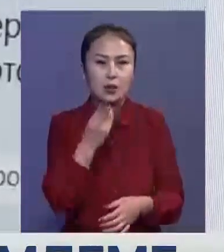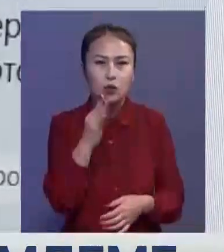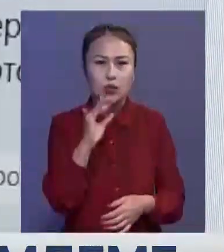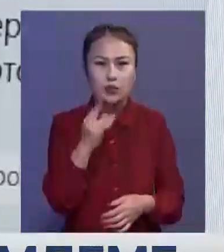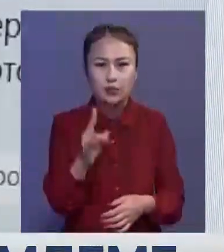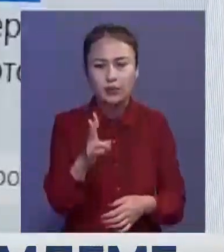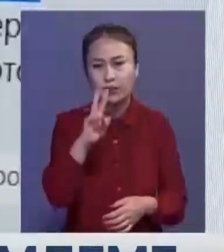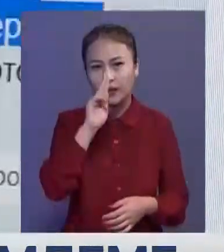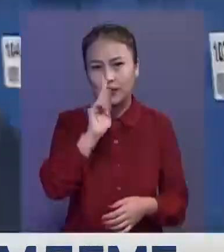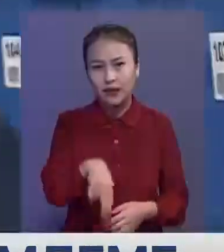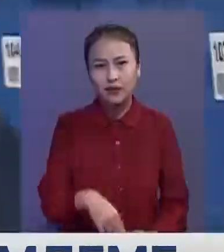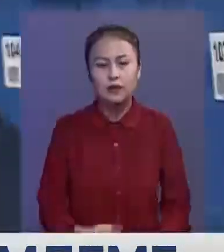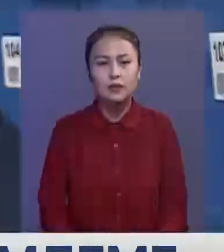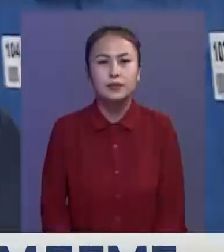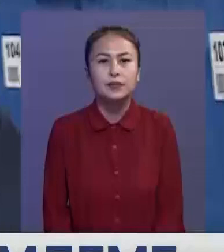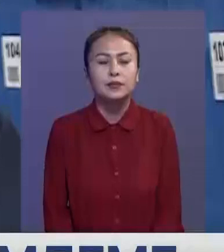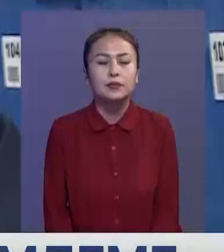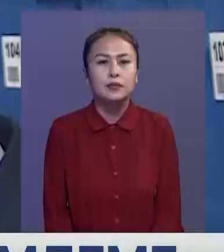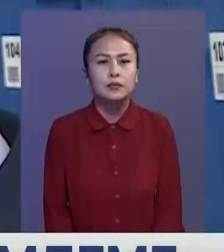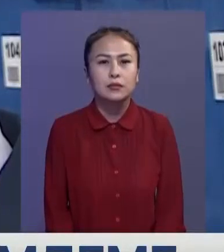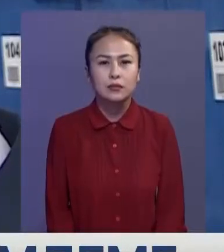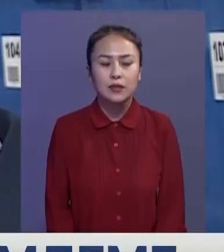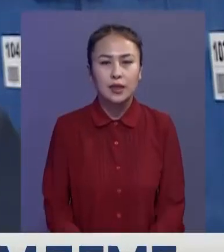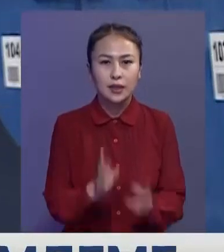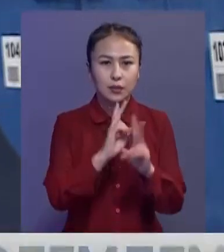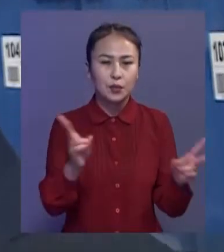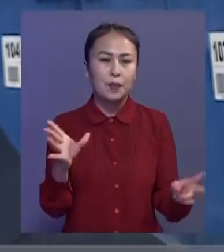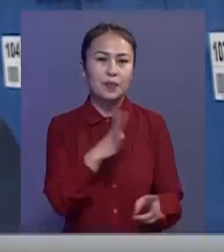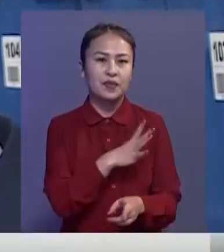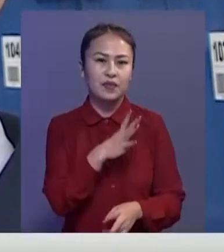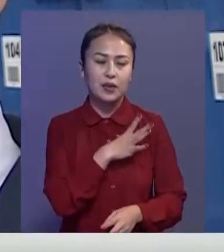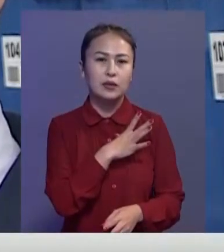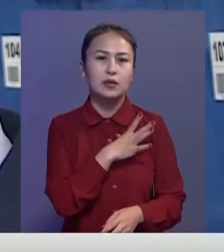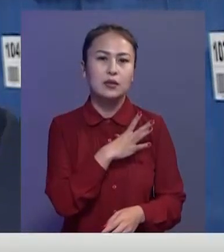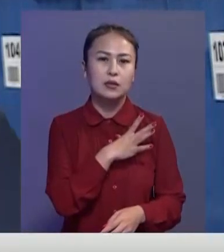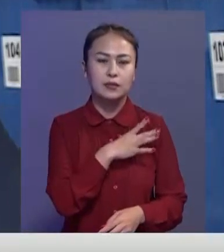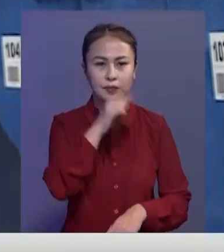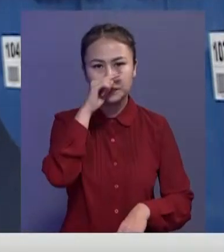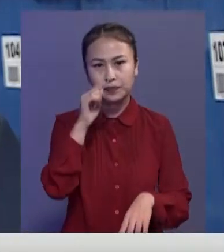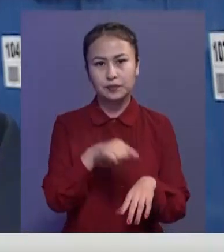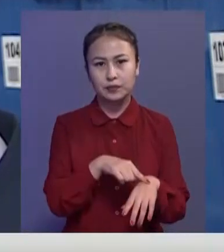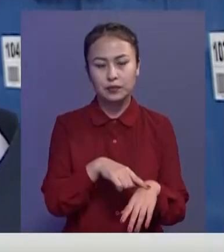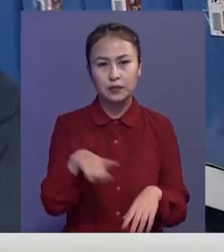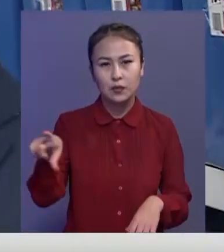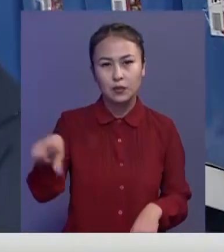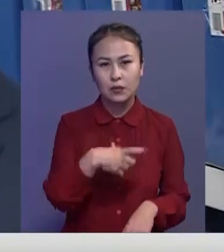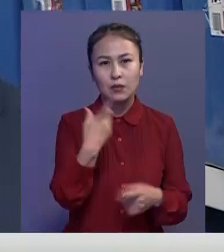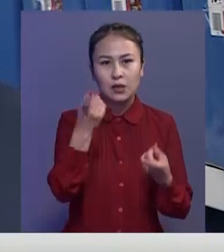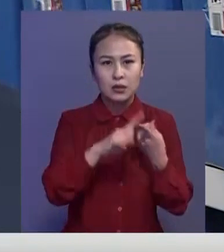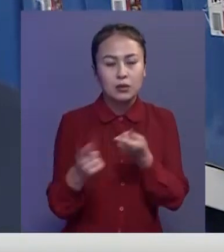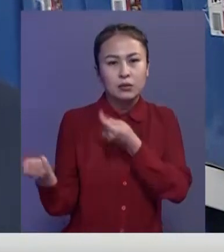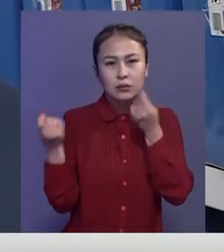кінәлі деп топшылайтындар бар. Әрине, кейбір кездерде әрбір кейбір жол бойынша